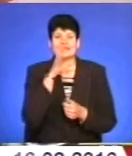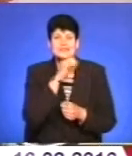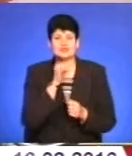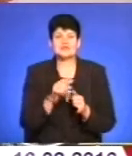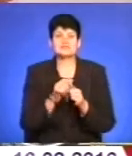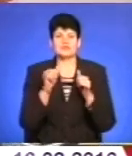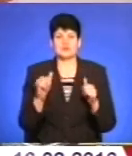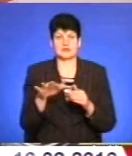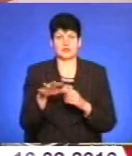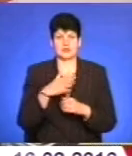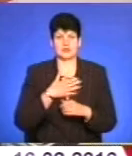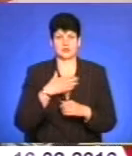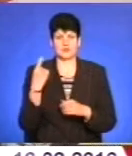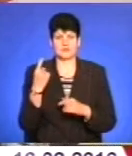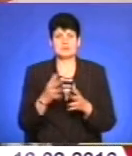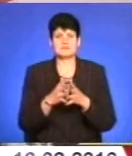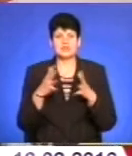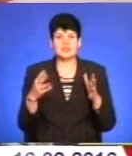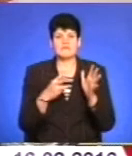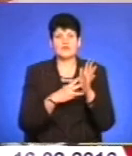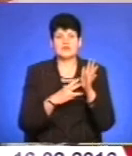території області, то вона збільшилась на